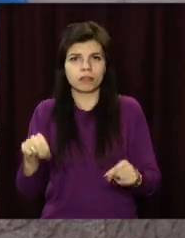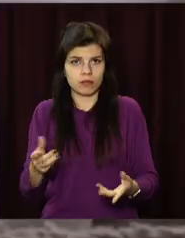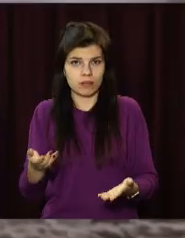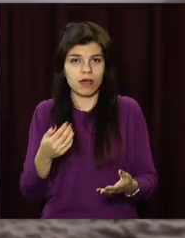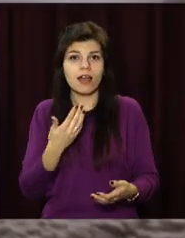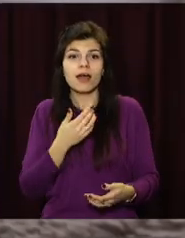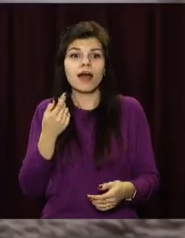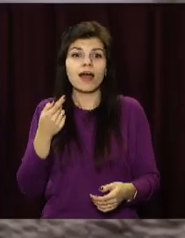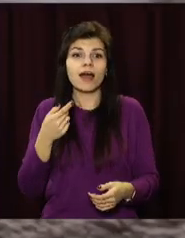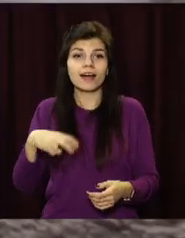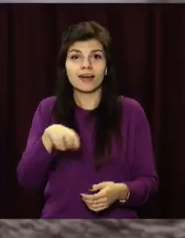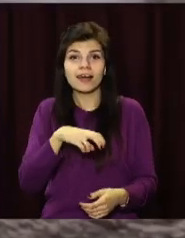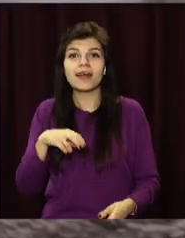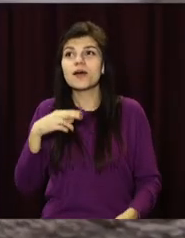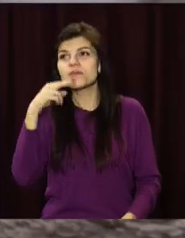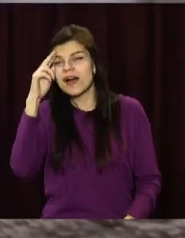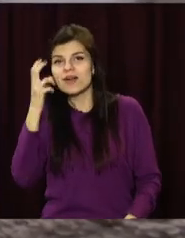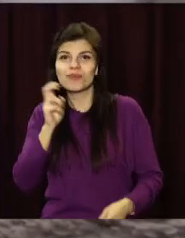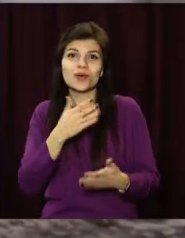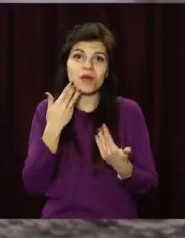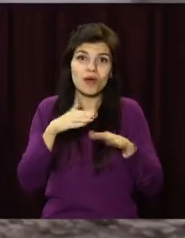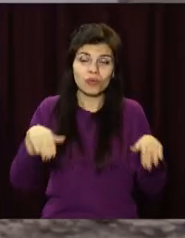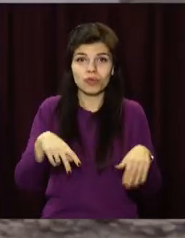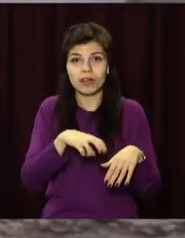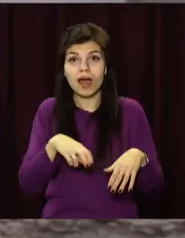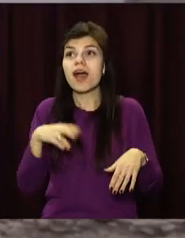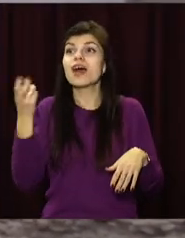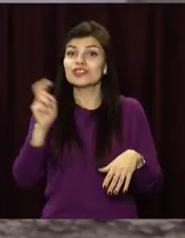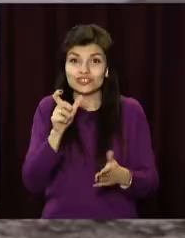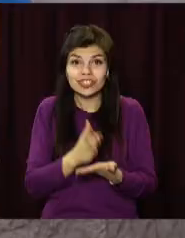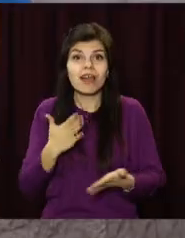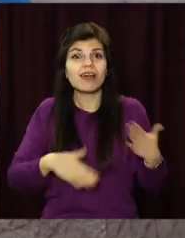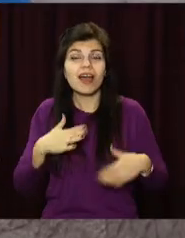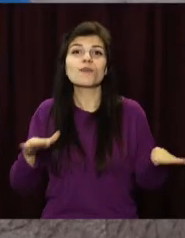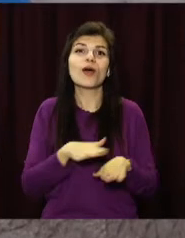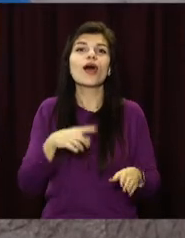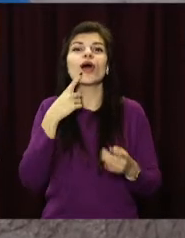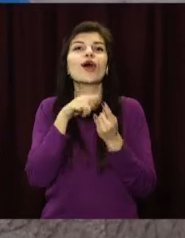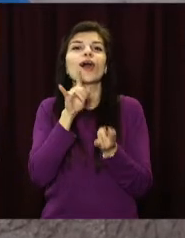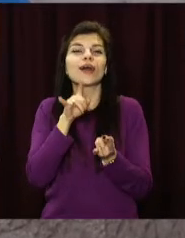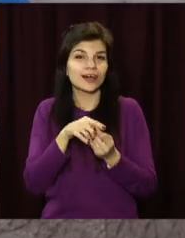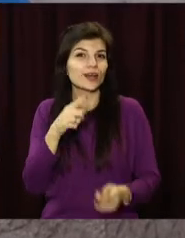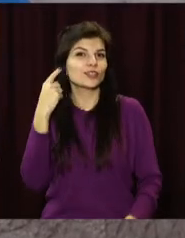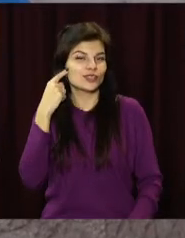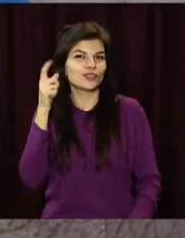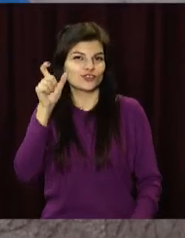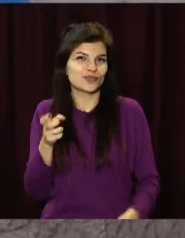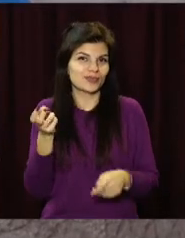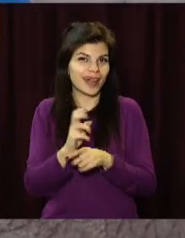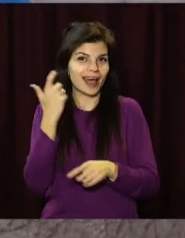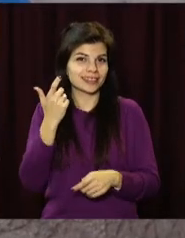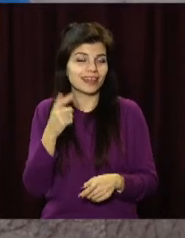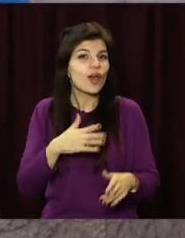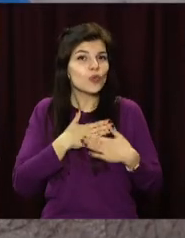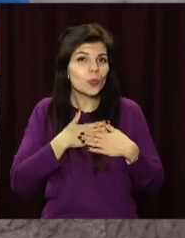нету Діми, все, там папа, все, прийшов. Тут і пісні поють під дверью, всі вже слышать, що Діма прийшов домой. Він такий, він